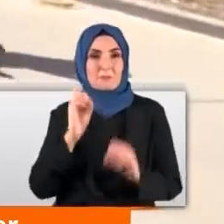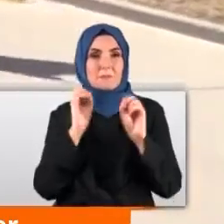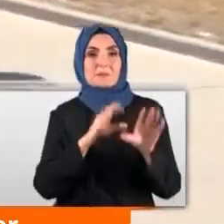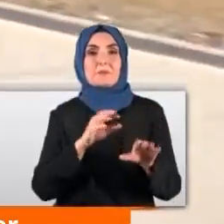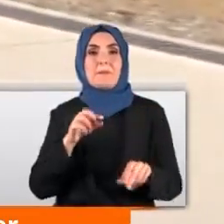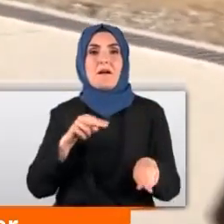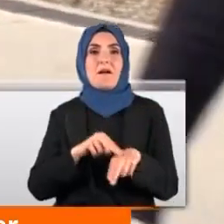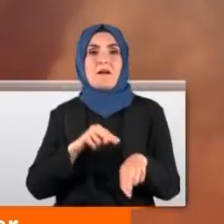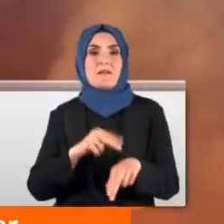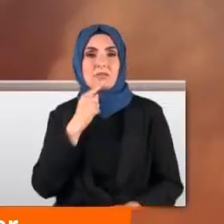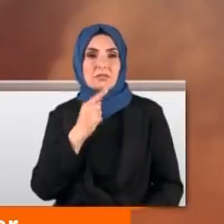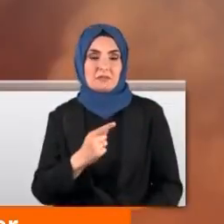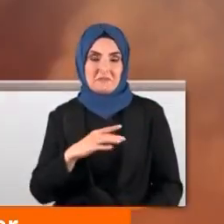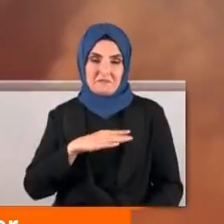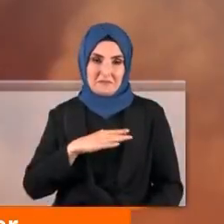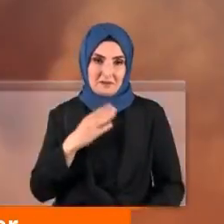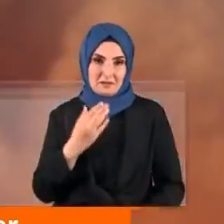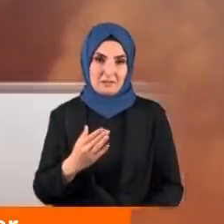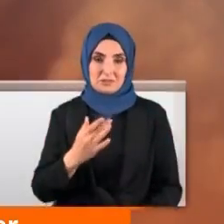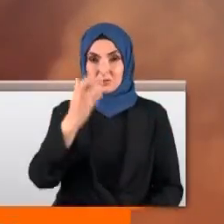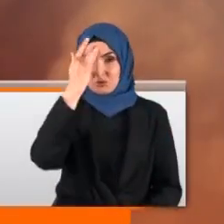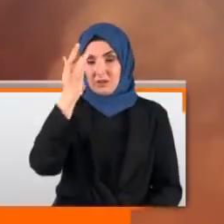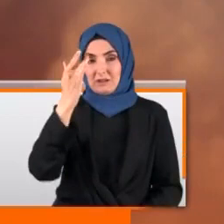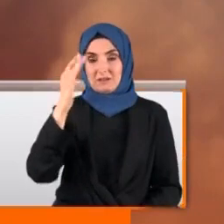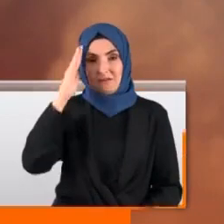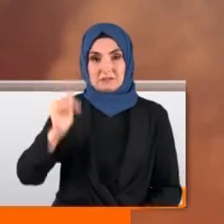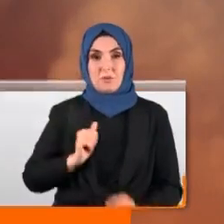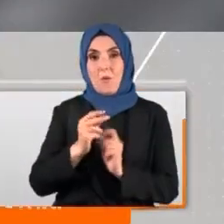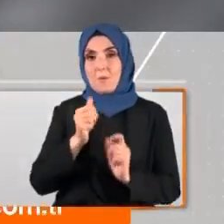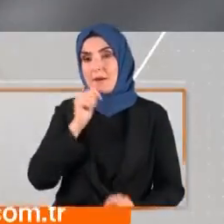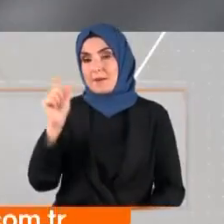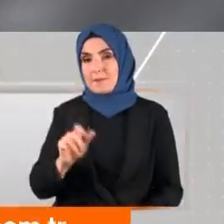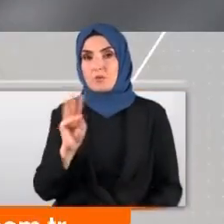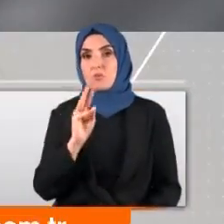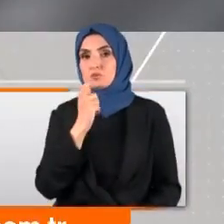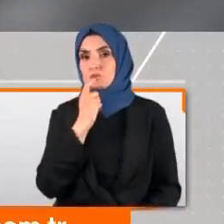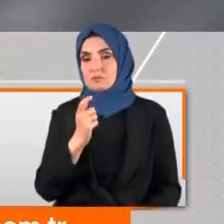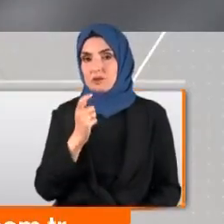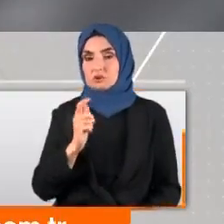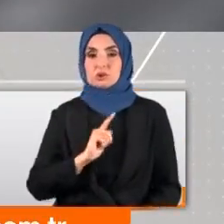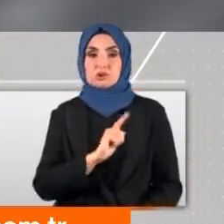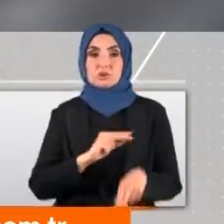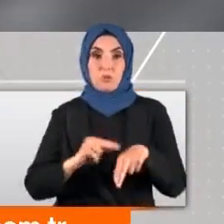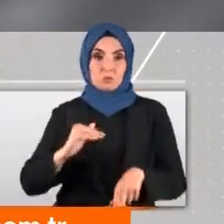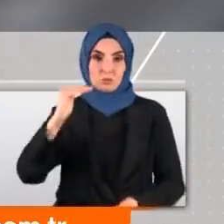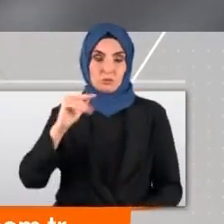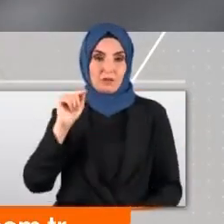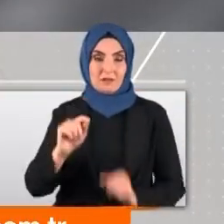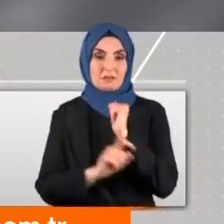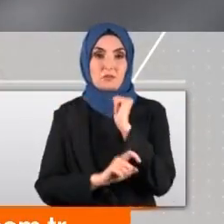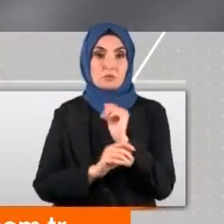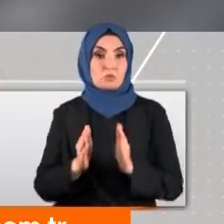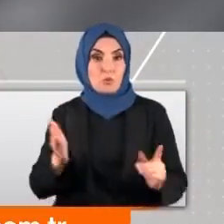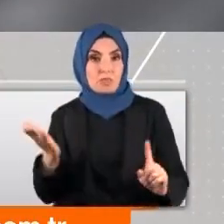zeval vermesin Rabbim. Şehit piyade Teğmen Ömer Bağra 30 yaşındaydı. Irak'ın kuzeyinde teröristlere büyük darbe vurulan